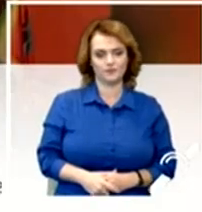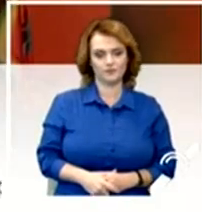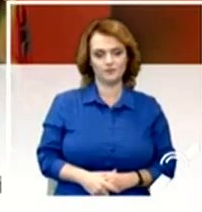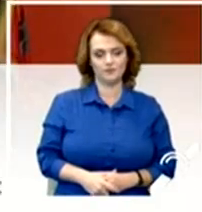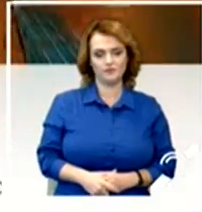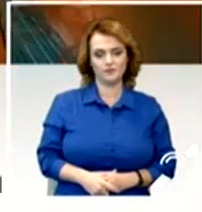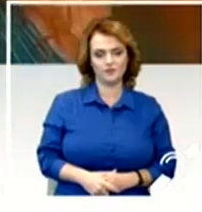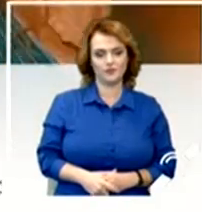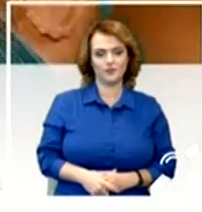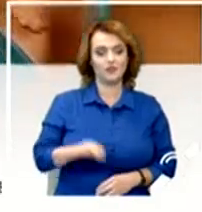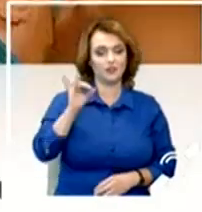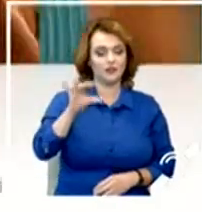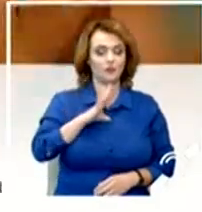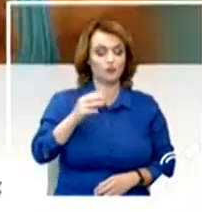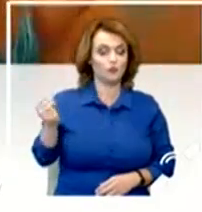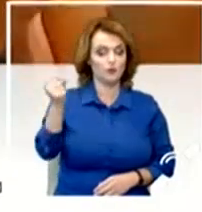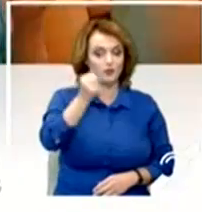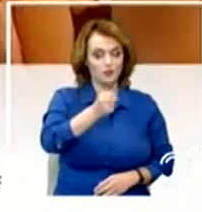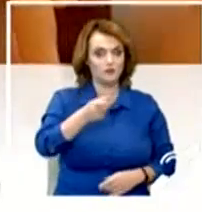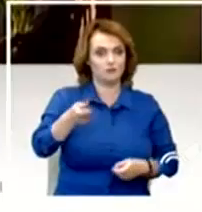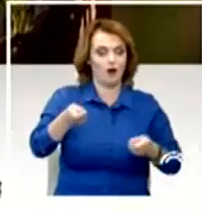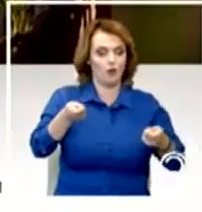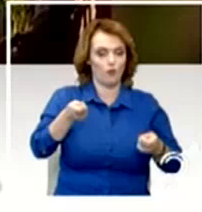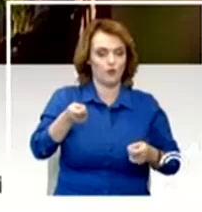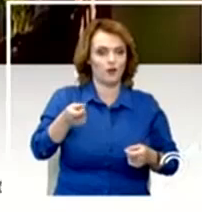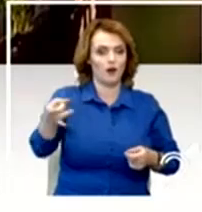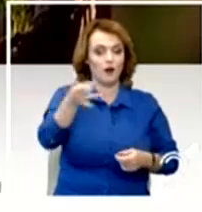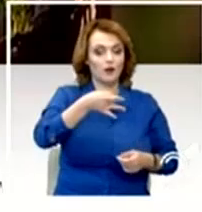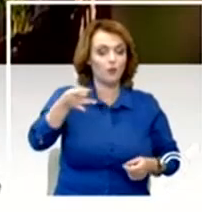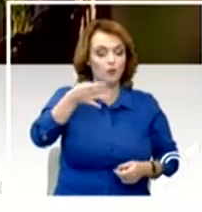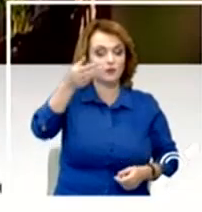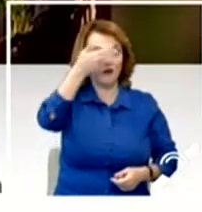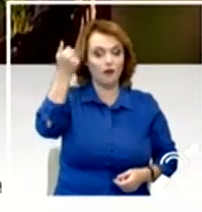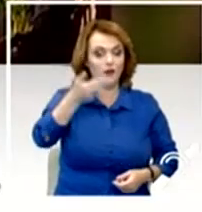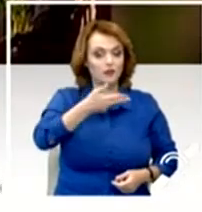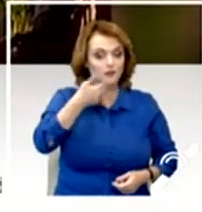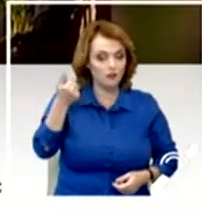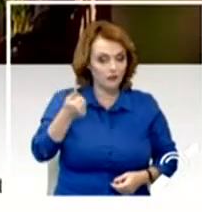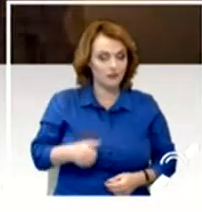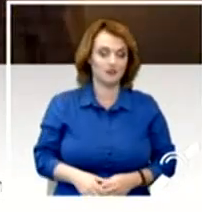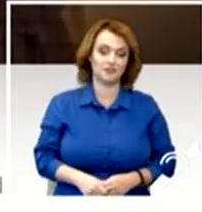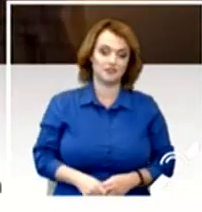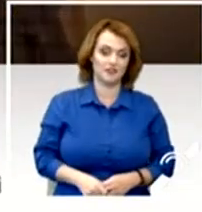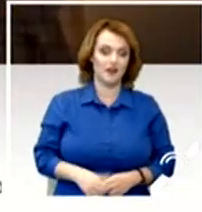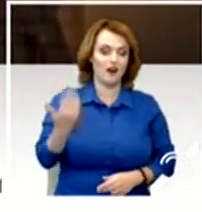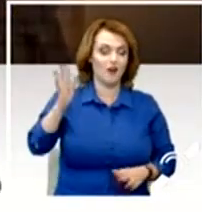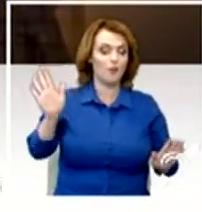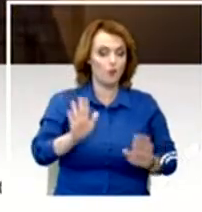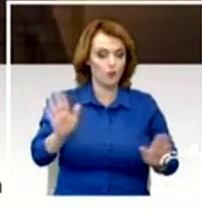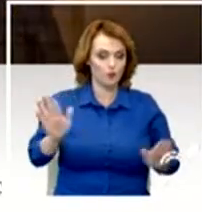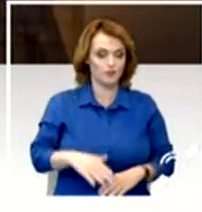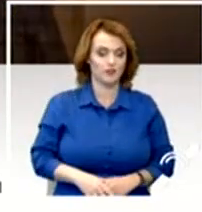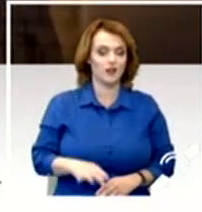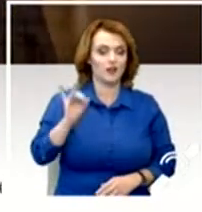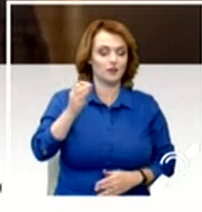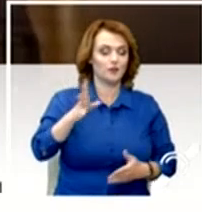Române. A fost de asemenea numită comandor al Republicii Italiene, ofițer al Ordinului Artelor și Literelor în Franța și